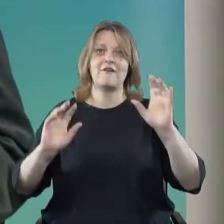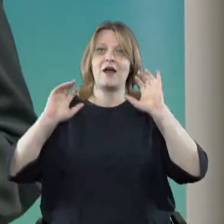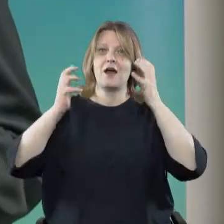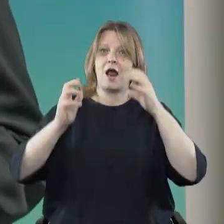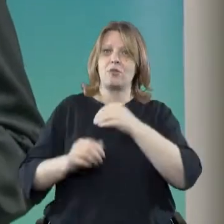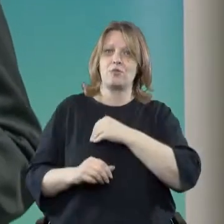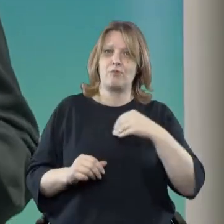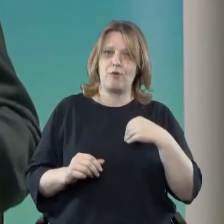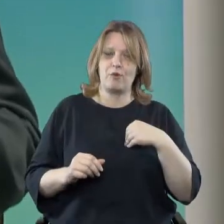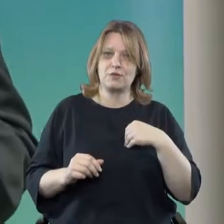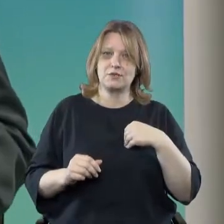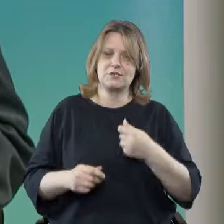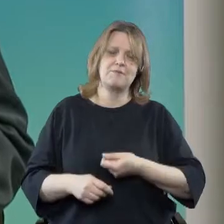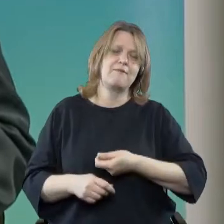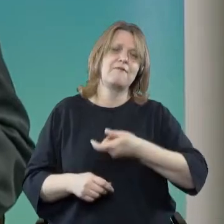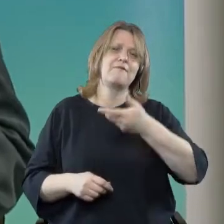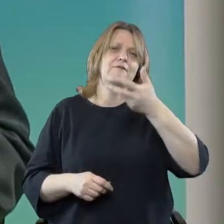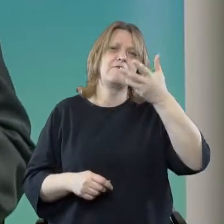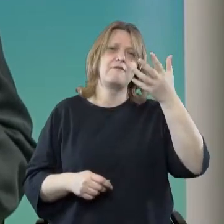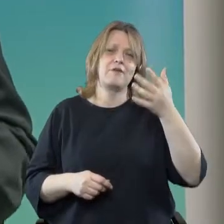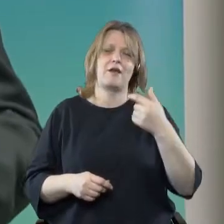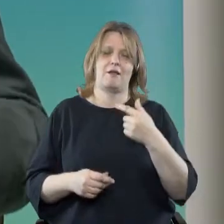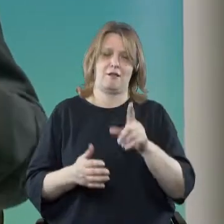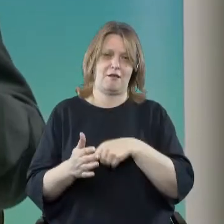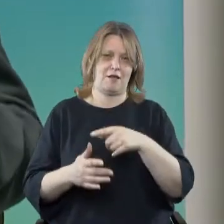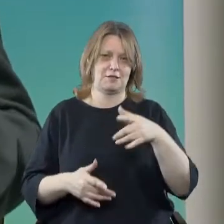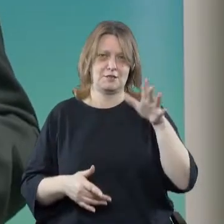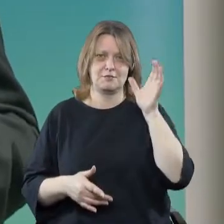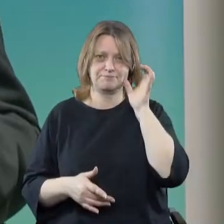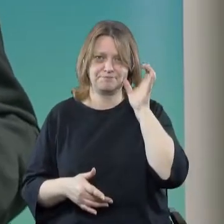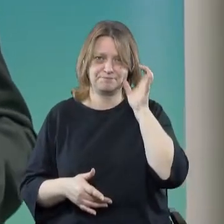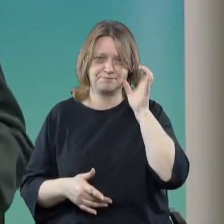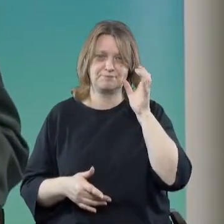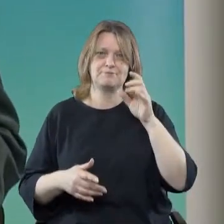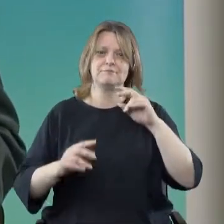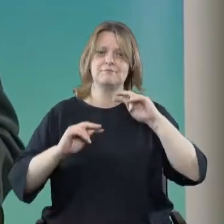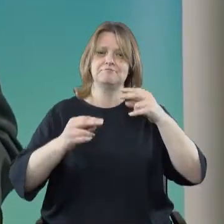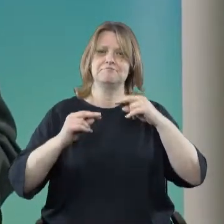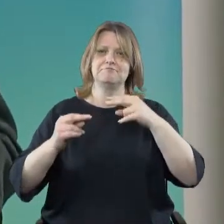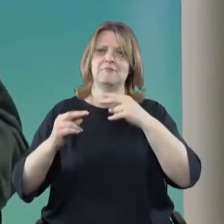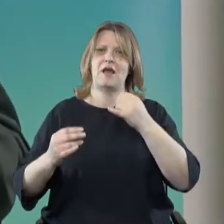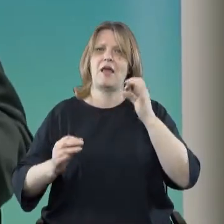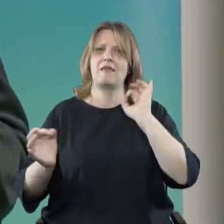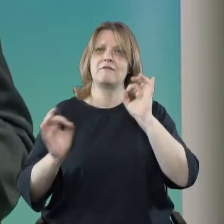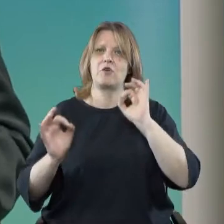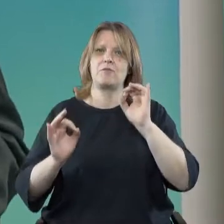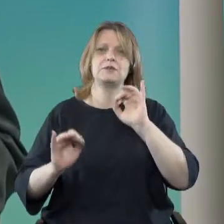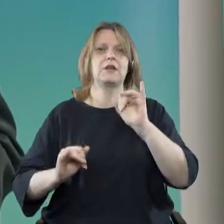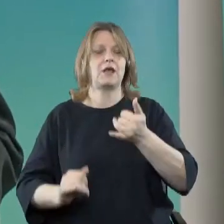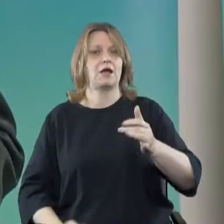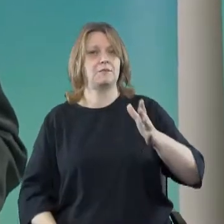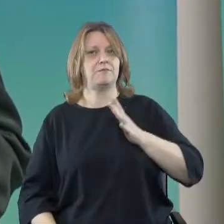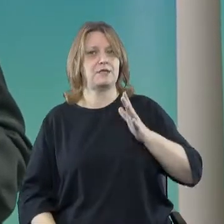Radia wielokrotnie możemy usłyszeć przekazy, które mówią, jak